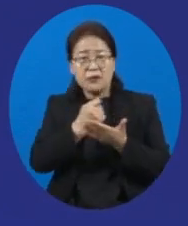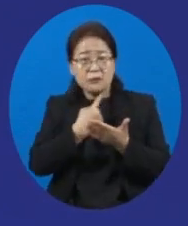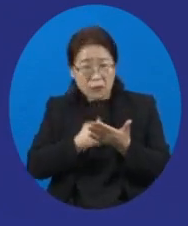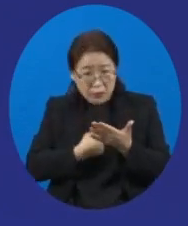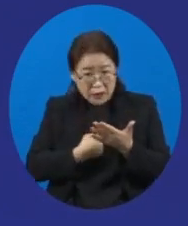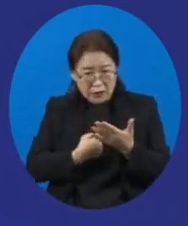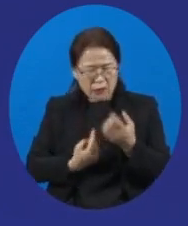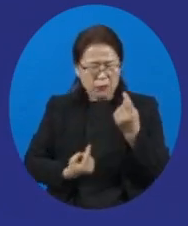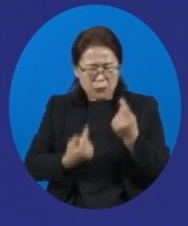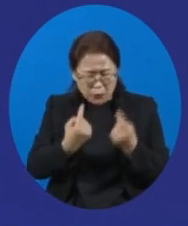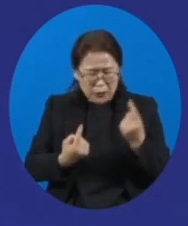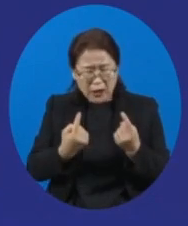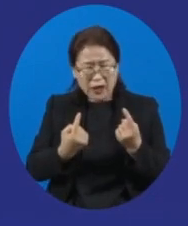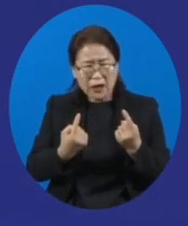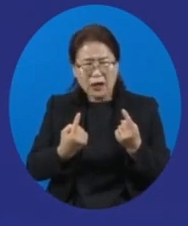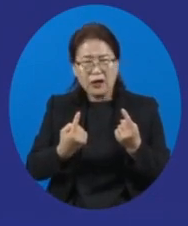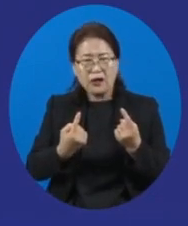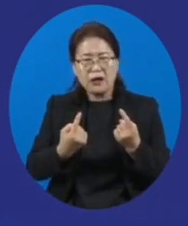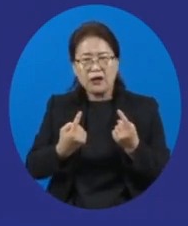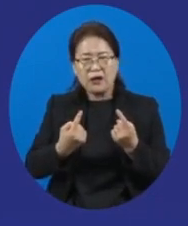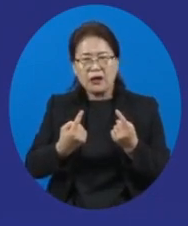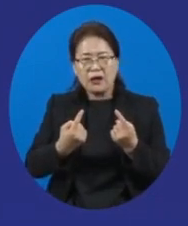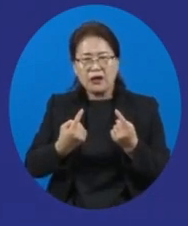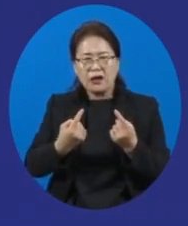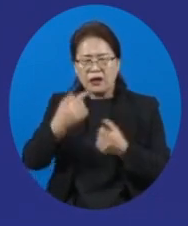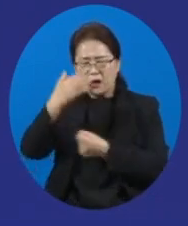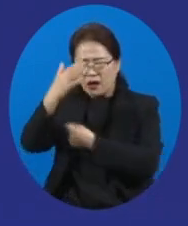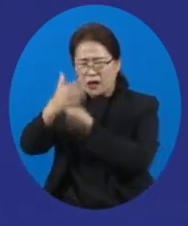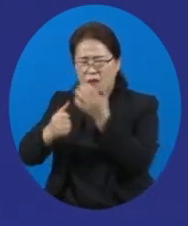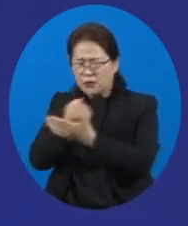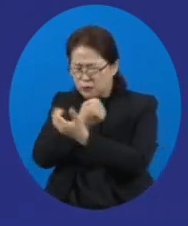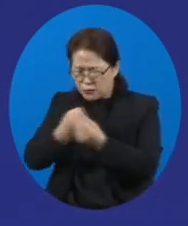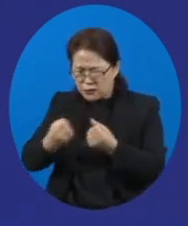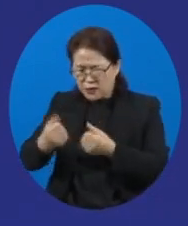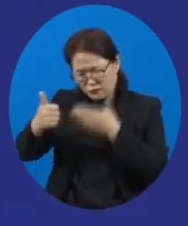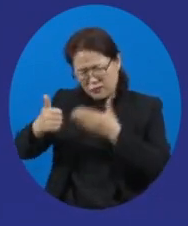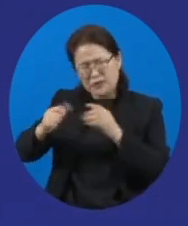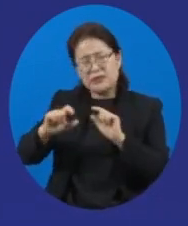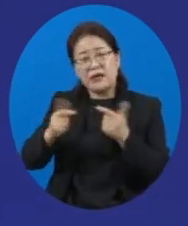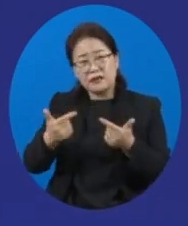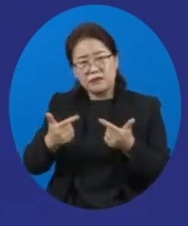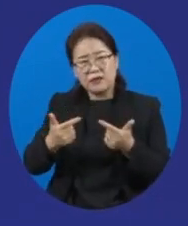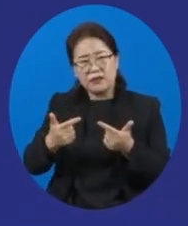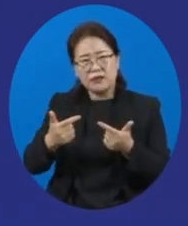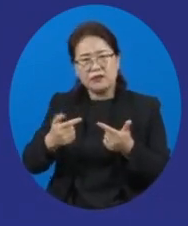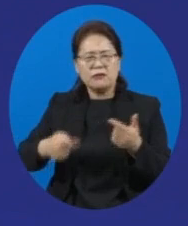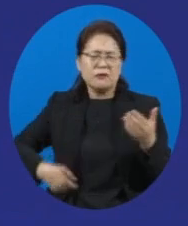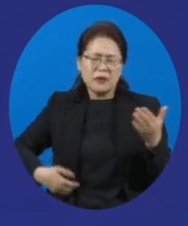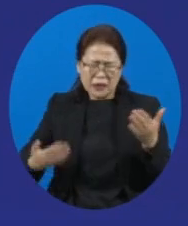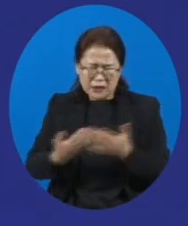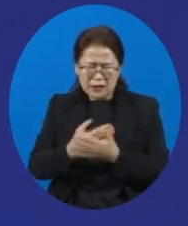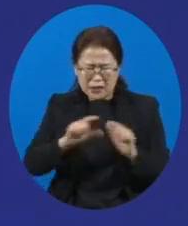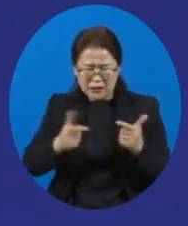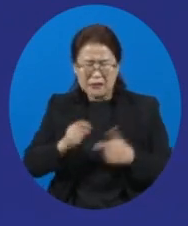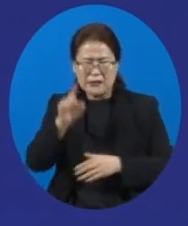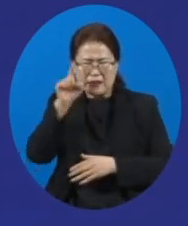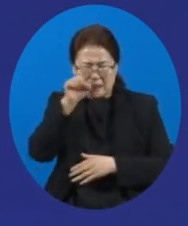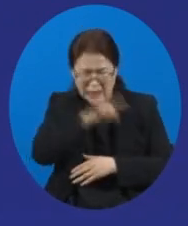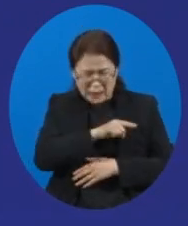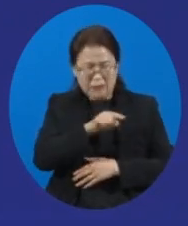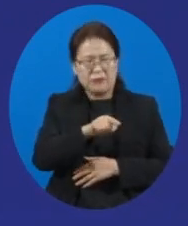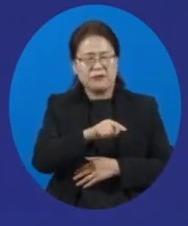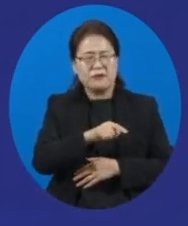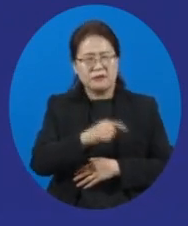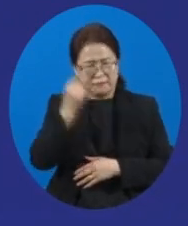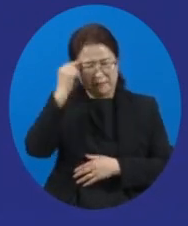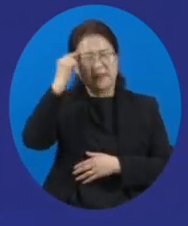것보다 용서를 구하지 않으니 더 더 큰 악이라는 사실을 아셔야